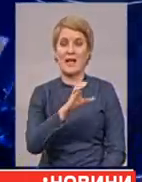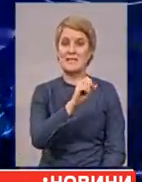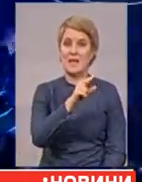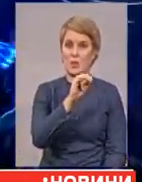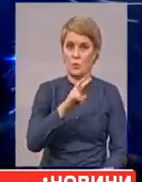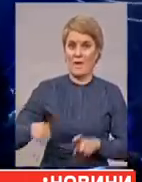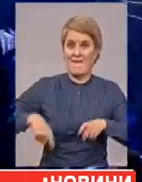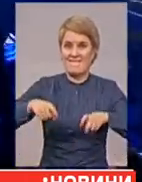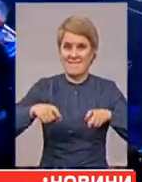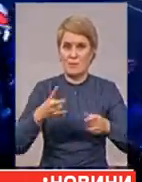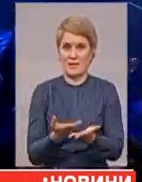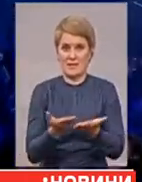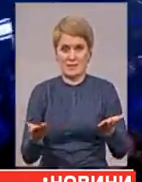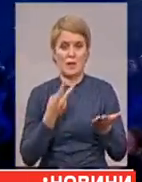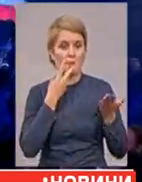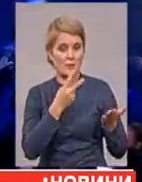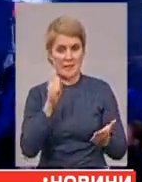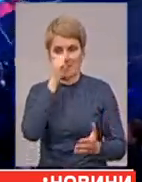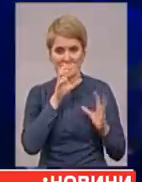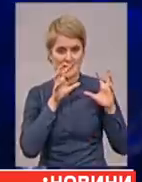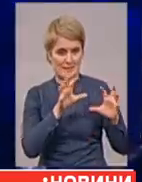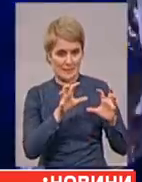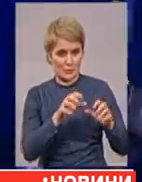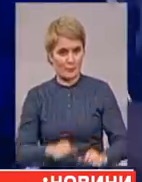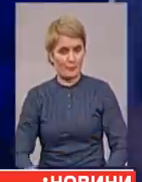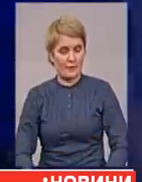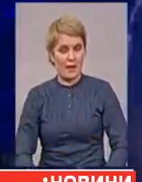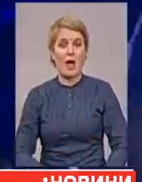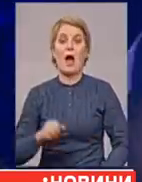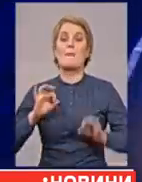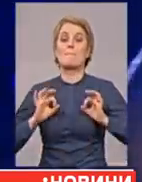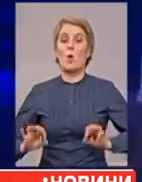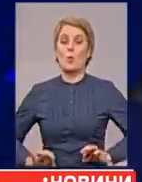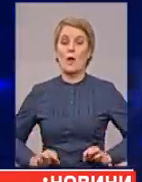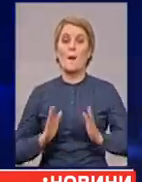на сцену, показав сідниці. Прокурор просив суд покарати його на